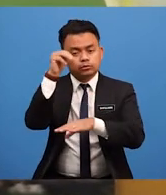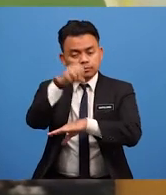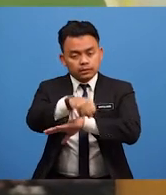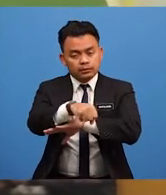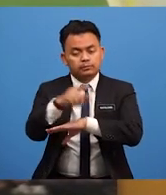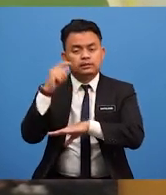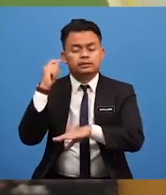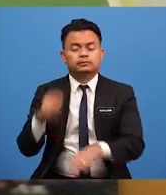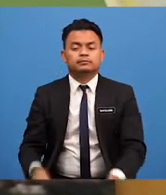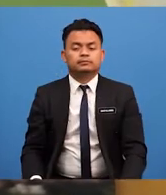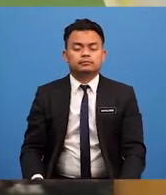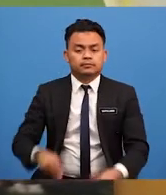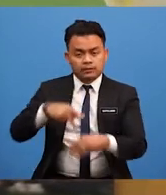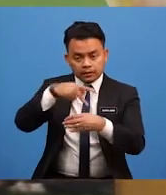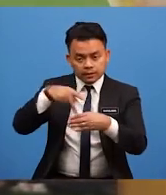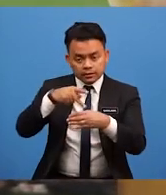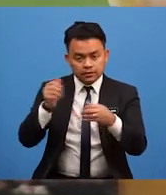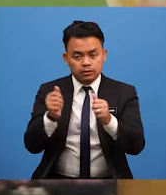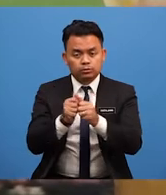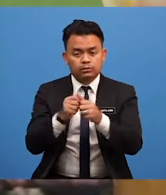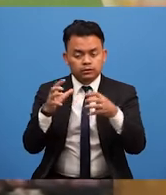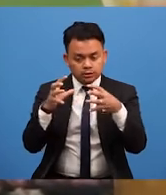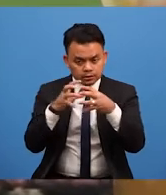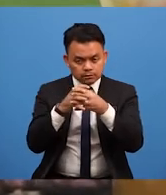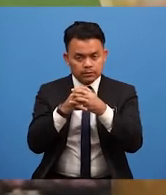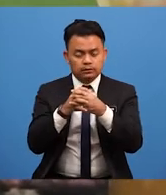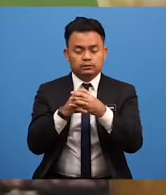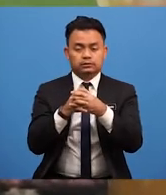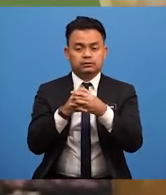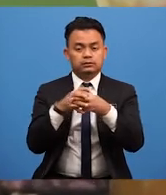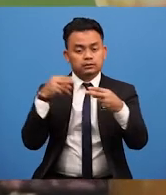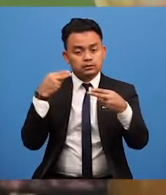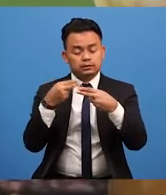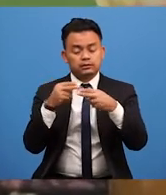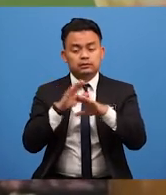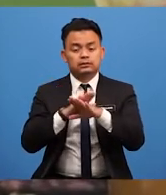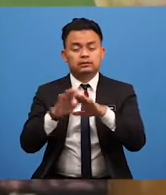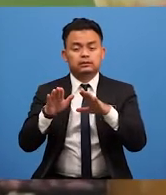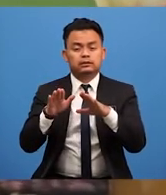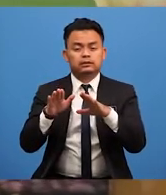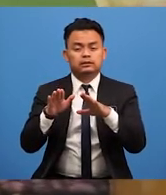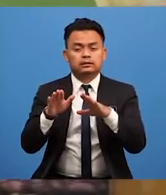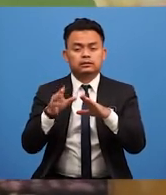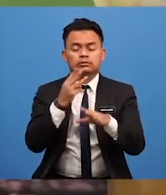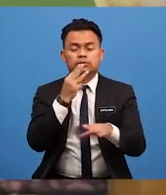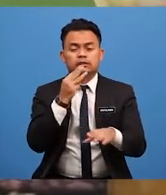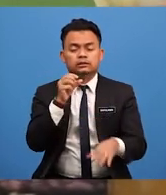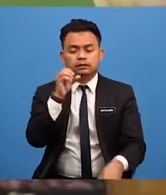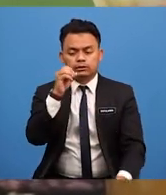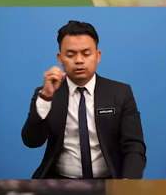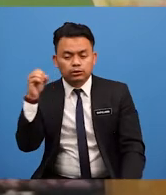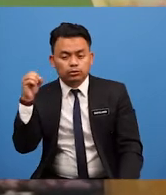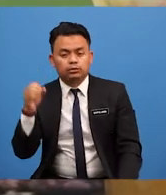Kacau paste tersebut dengan sebati sehingga tiada sebarang ketulan warna.